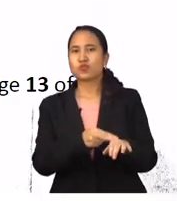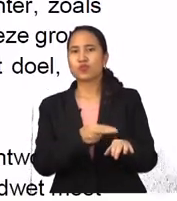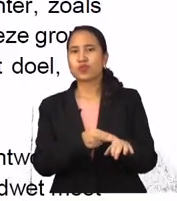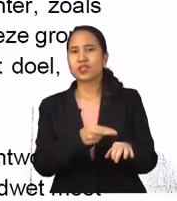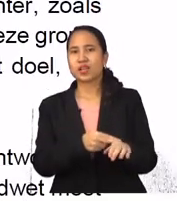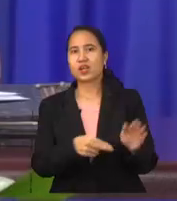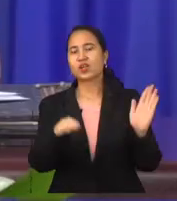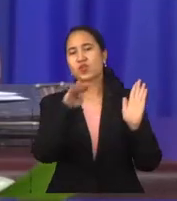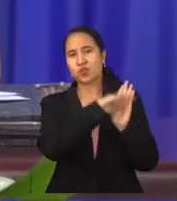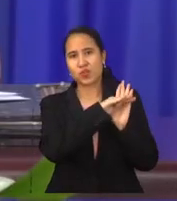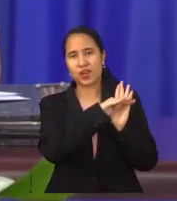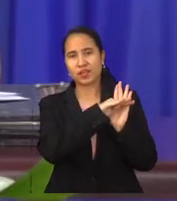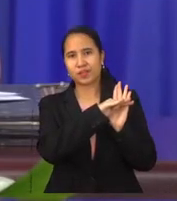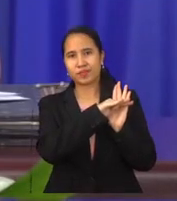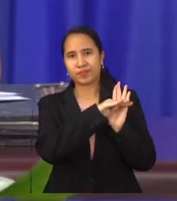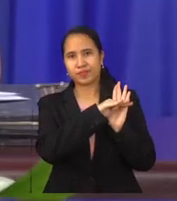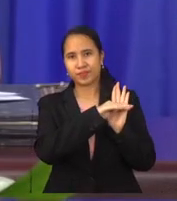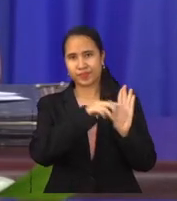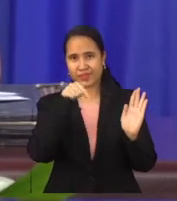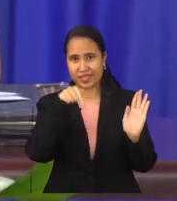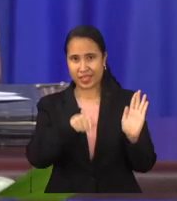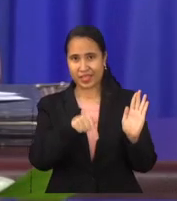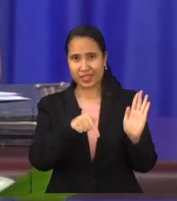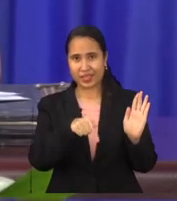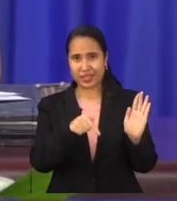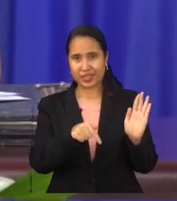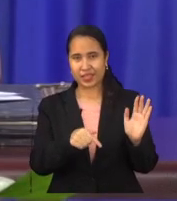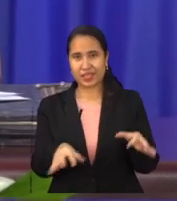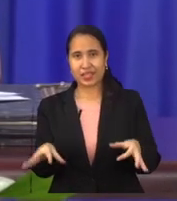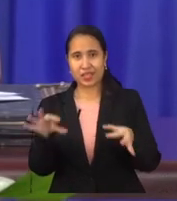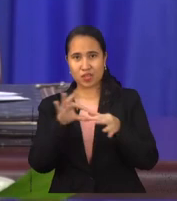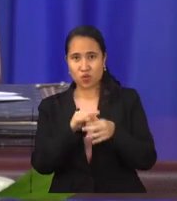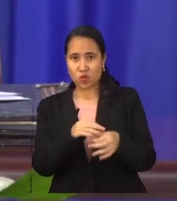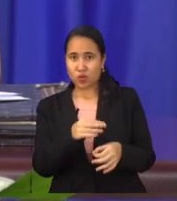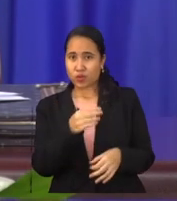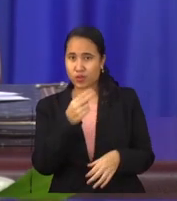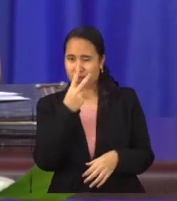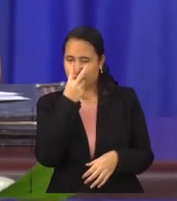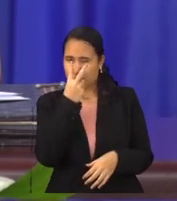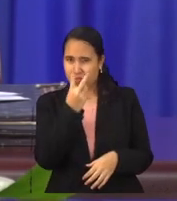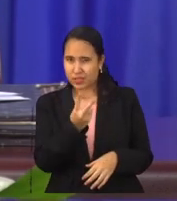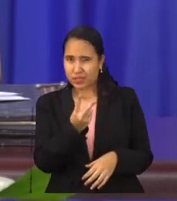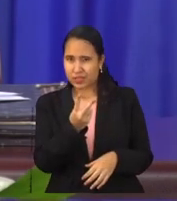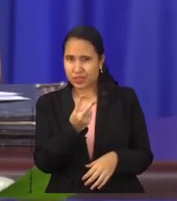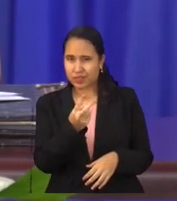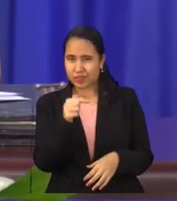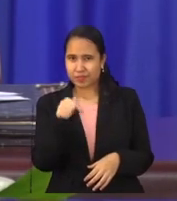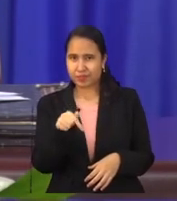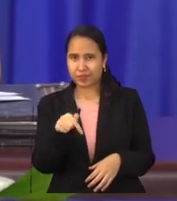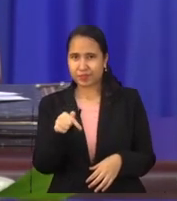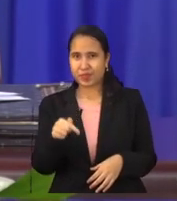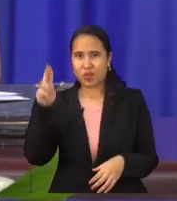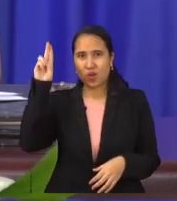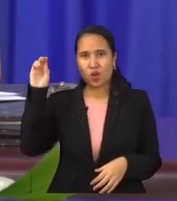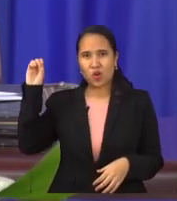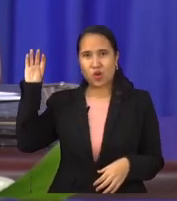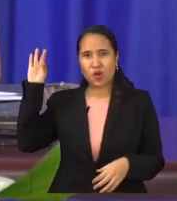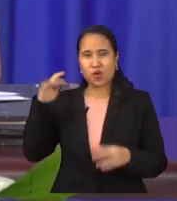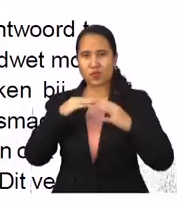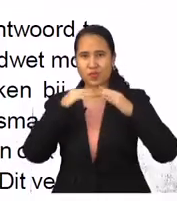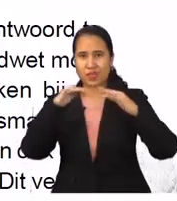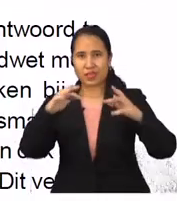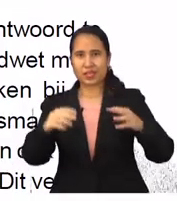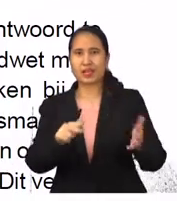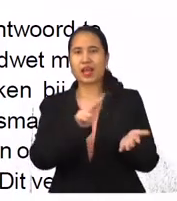voorwaarde. In dit verband wordt eveneens verwezen naar soortgelijke constitutionele regelingen in artikel